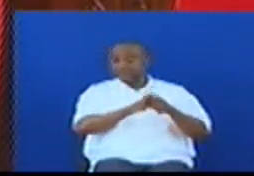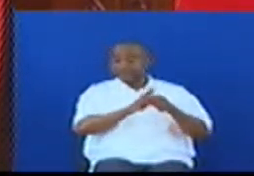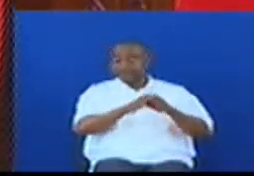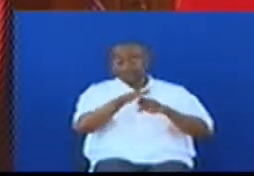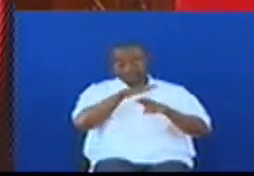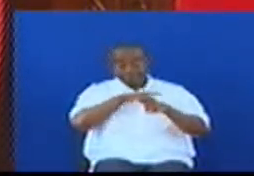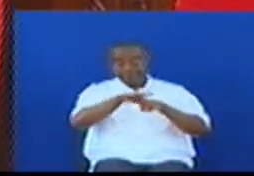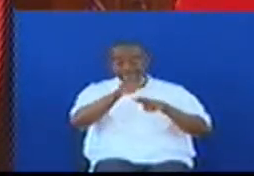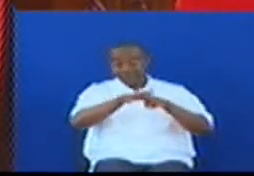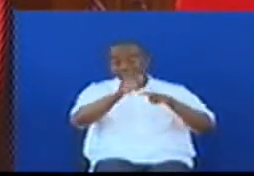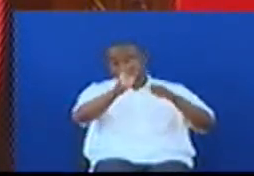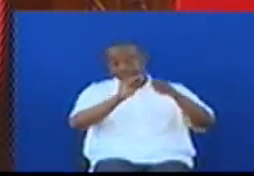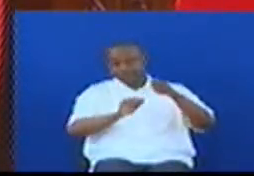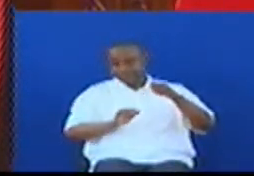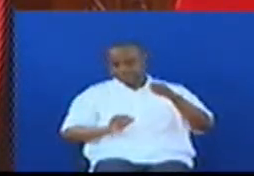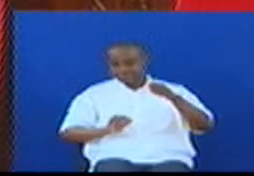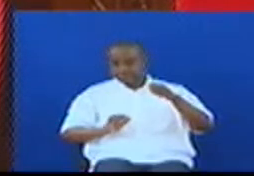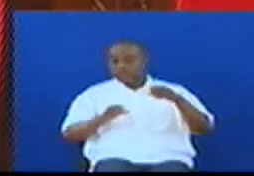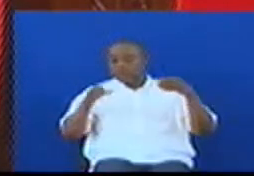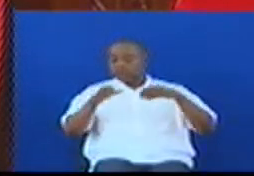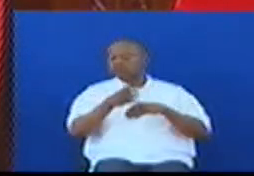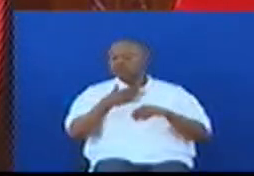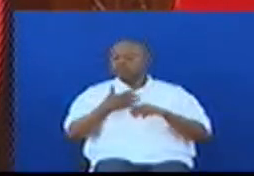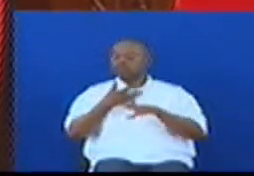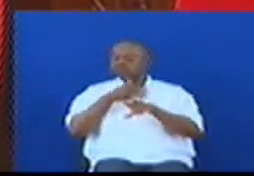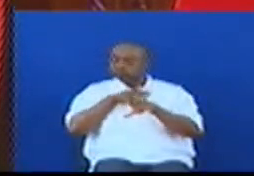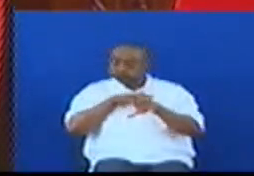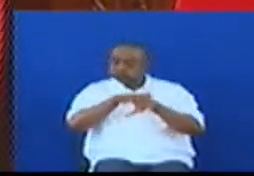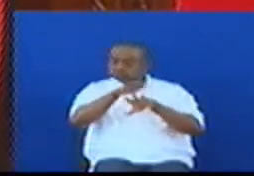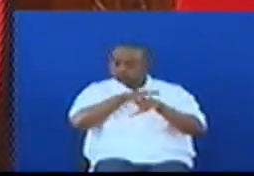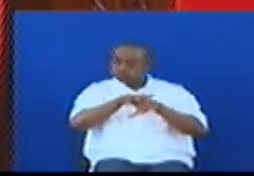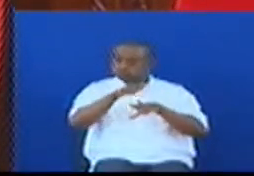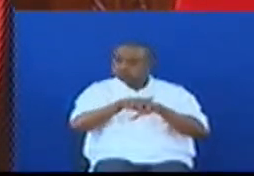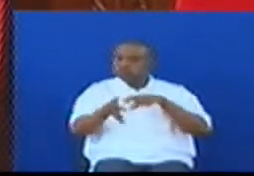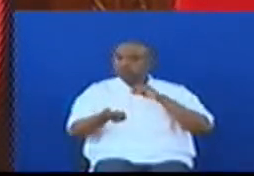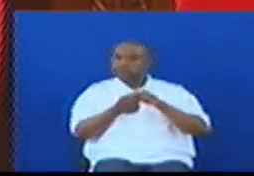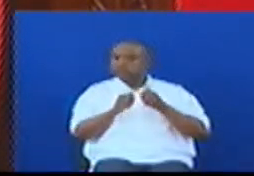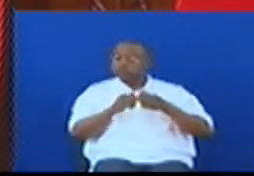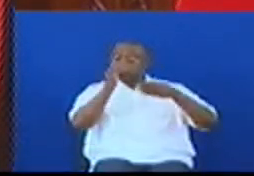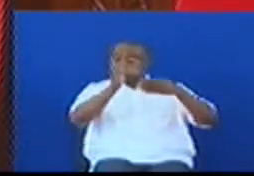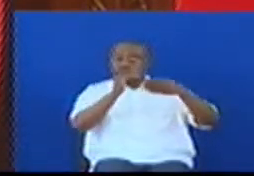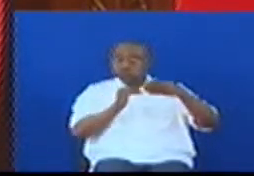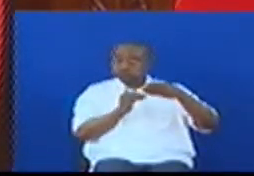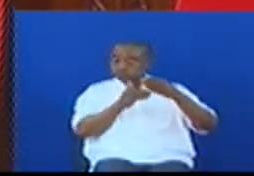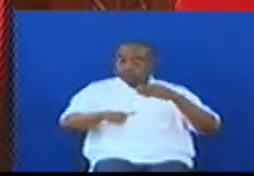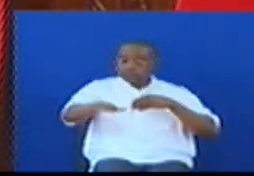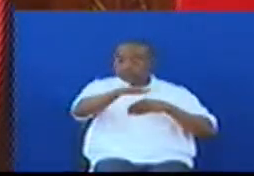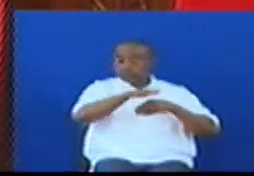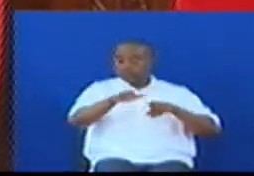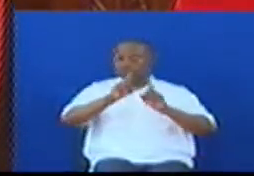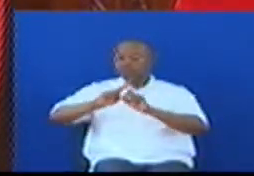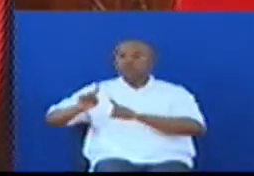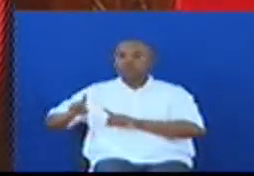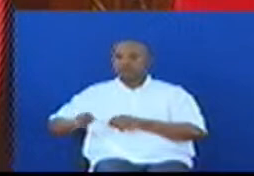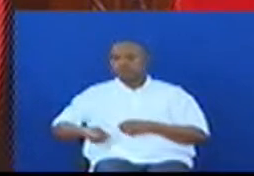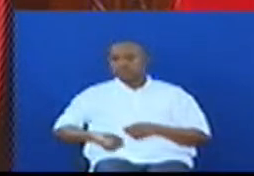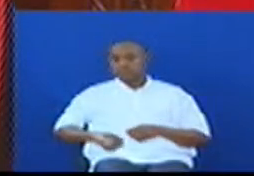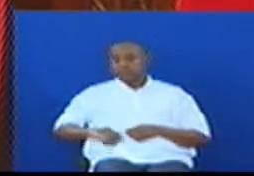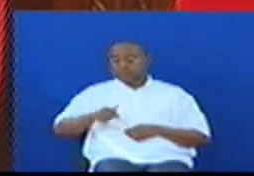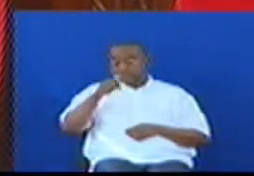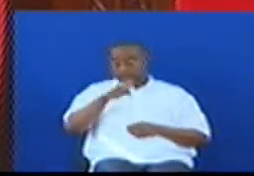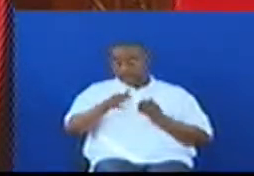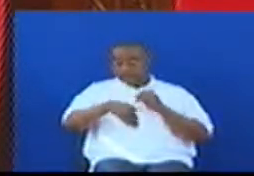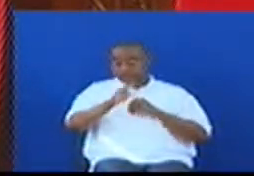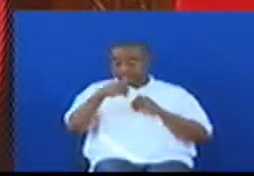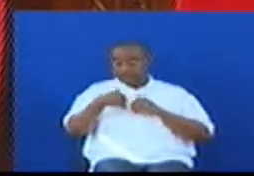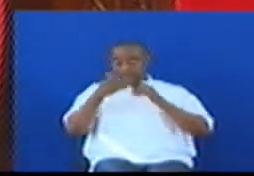yameelezwa. Tumeeleza, kamati ilieleza matatizo ambayo yapo katika maeneo mbalimbali. Sasa mimi leo nitajikita katika maeneo mawili